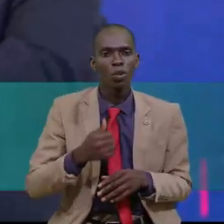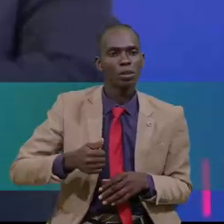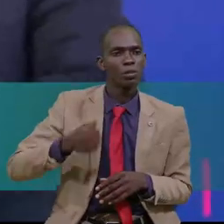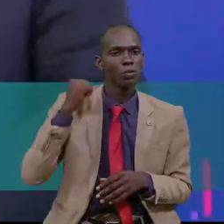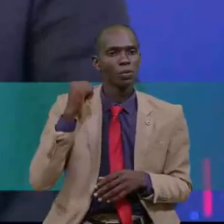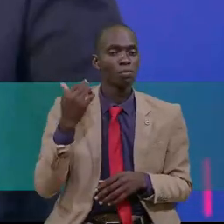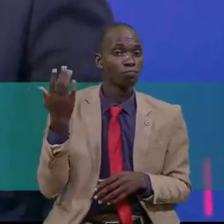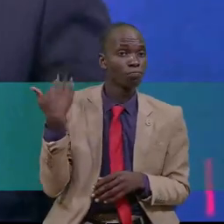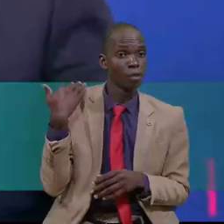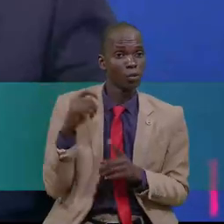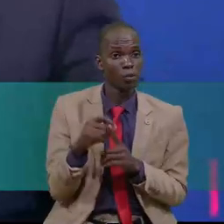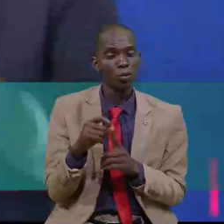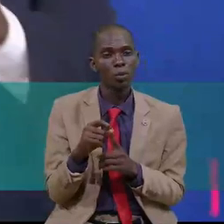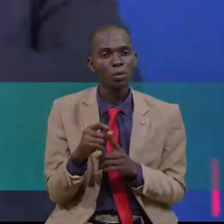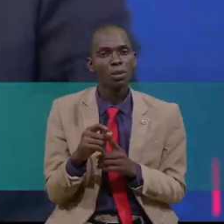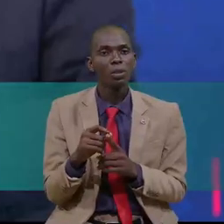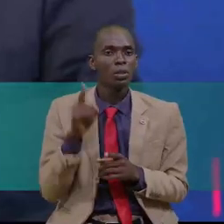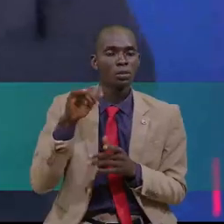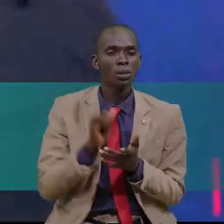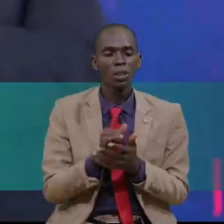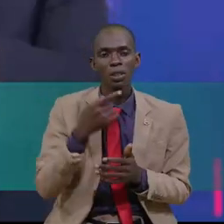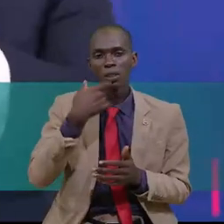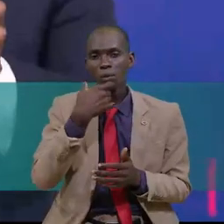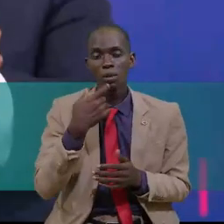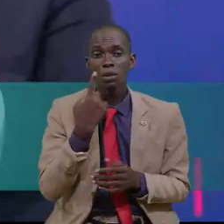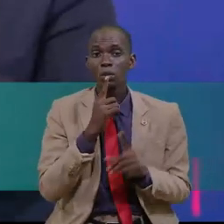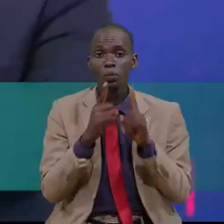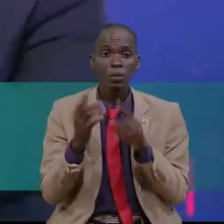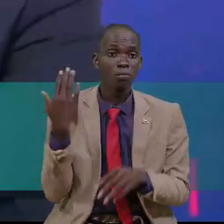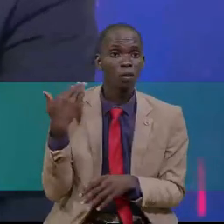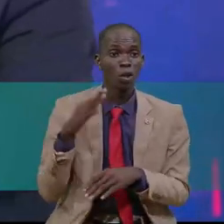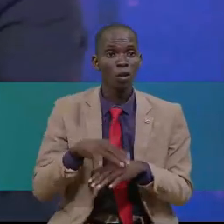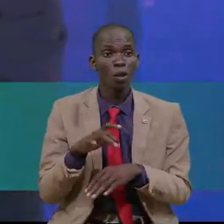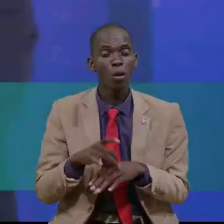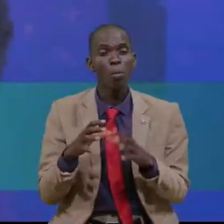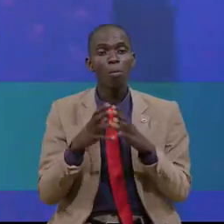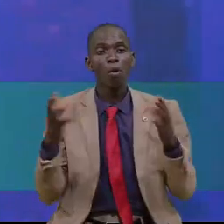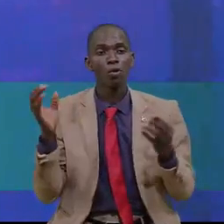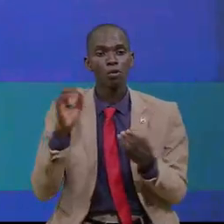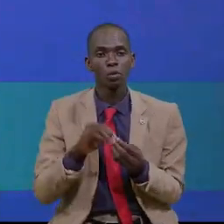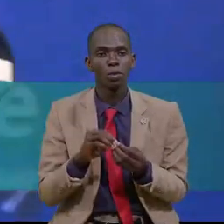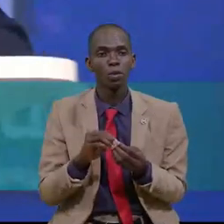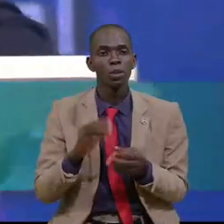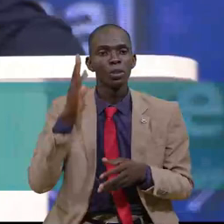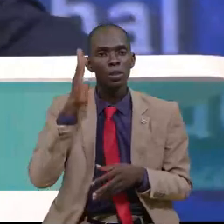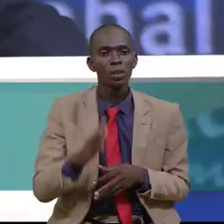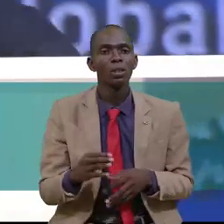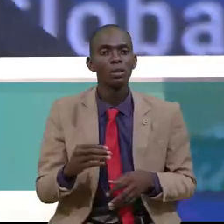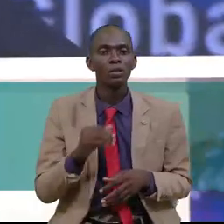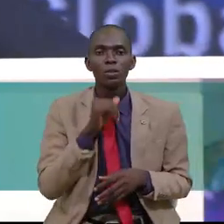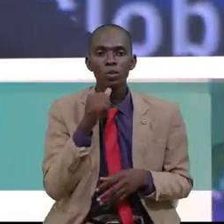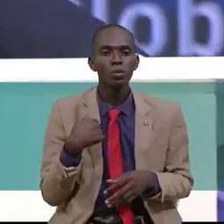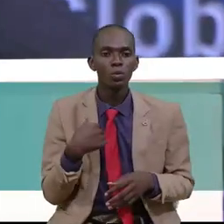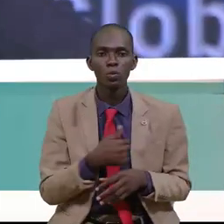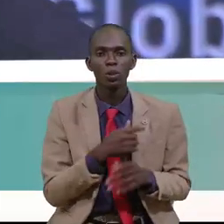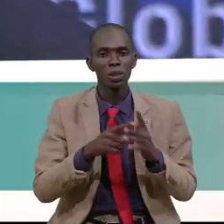refusèrent d'entendre celui qui publiait par au passé les oracles sur la terre, combien moins